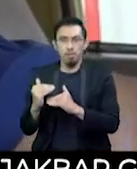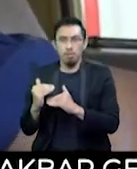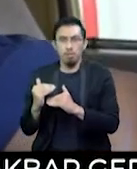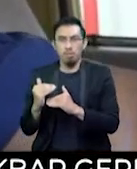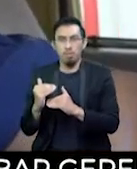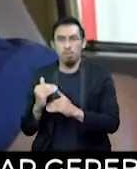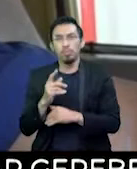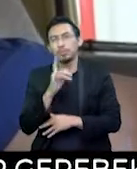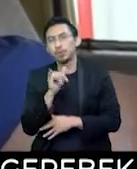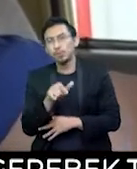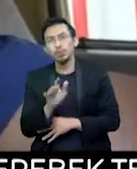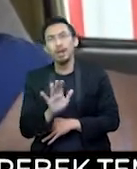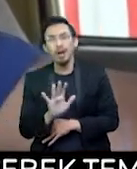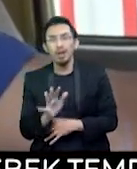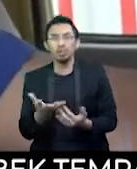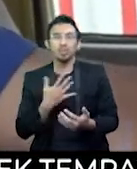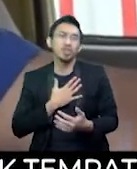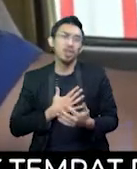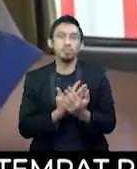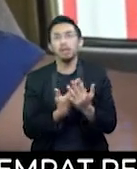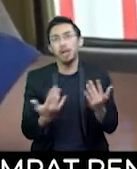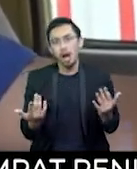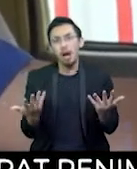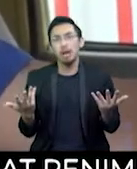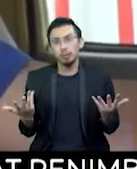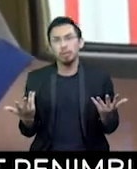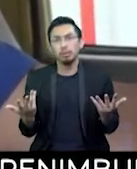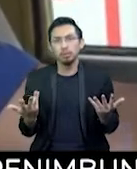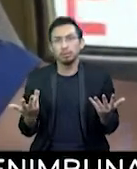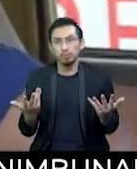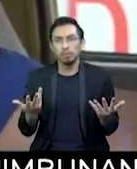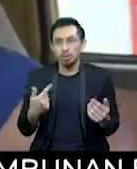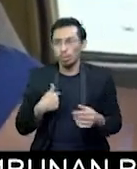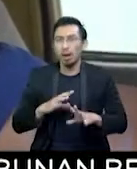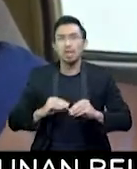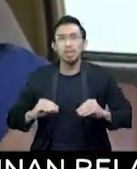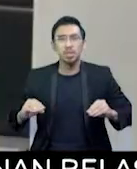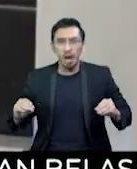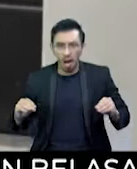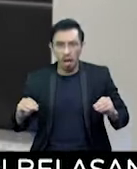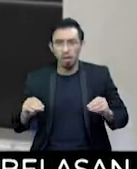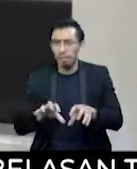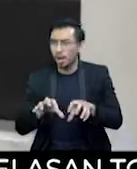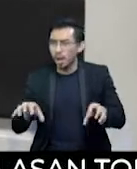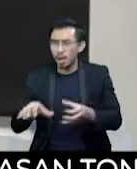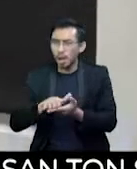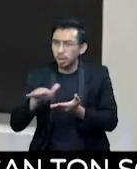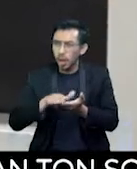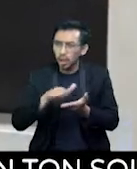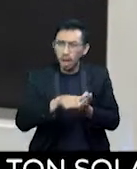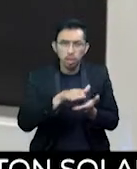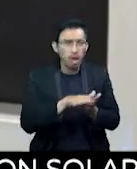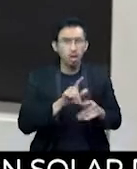kami. Kami, apalagi kami ngantar-ngantar barang ini kan sering terlambat kalau... Warga berharap